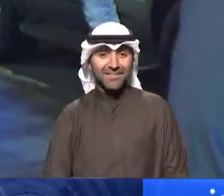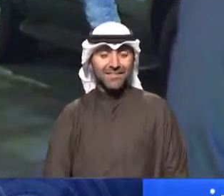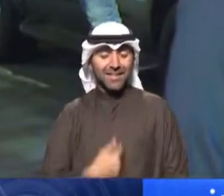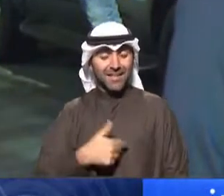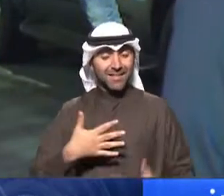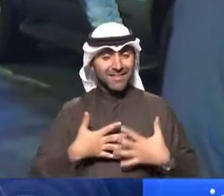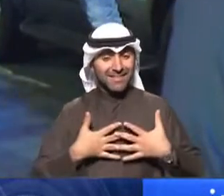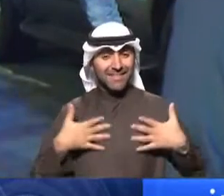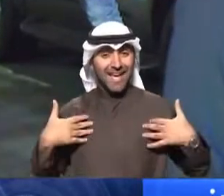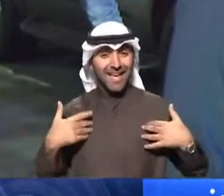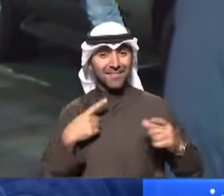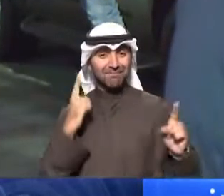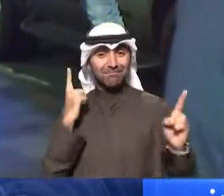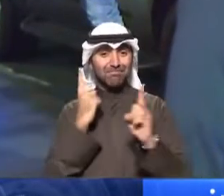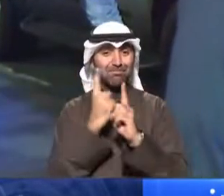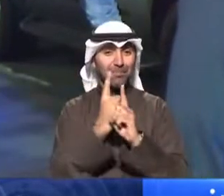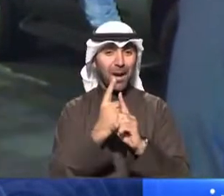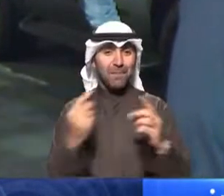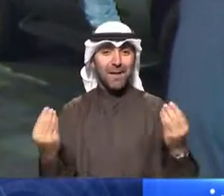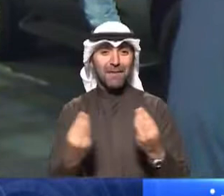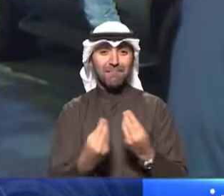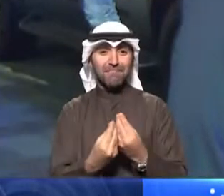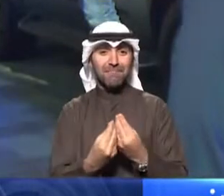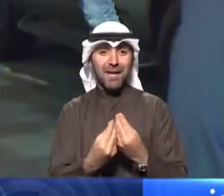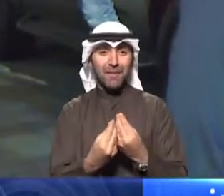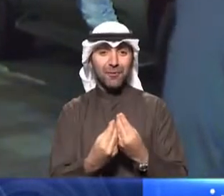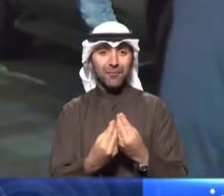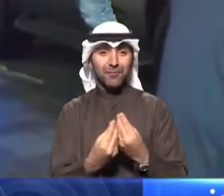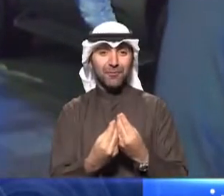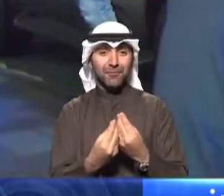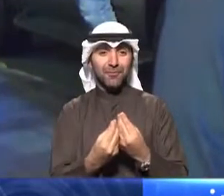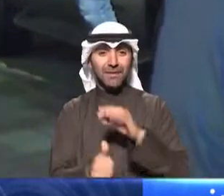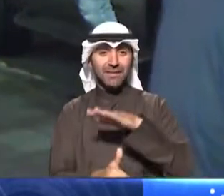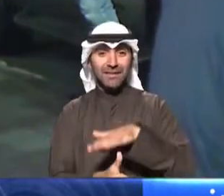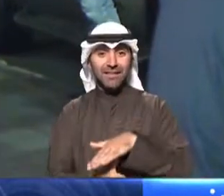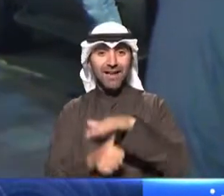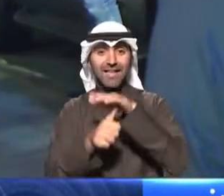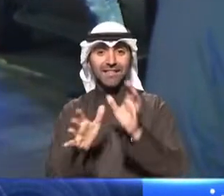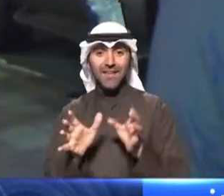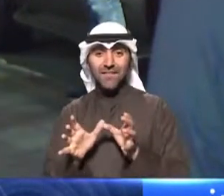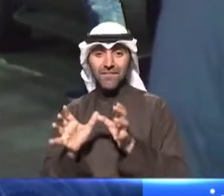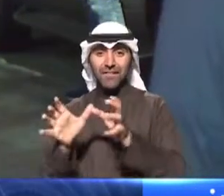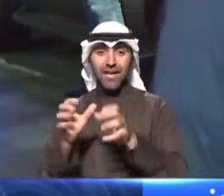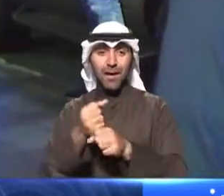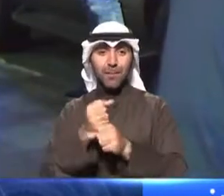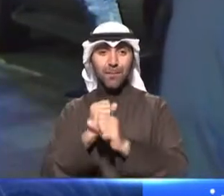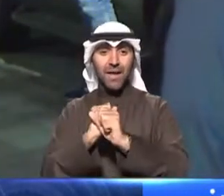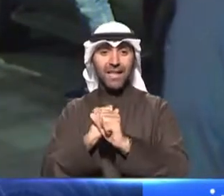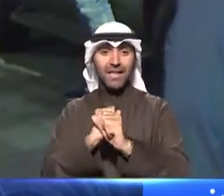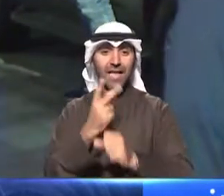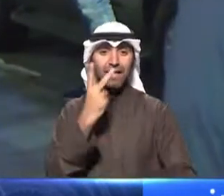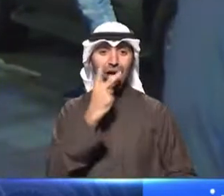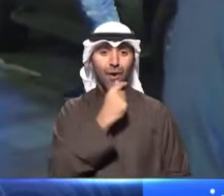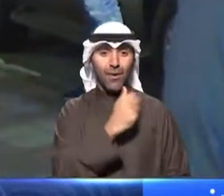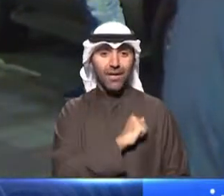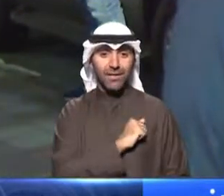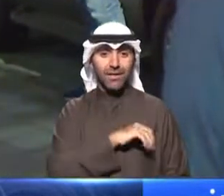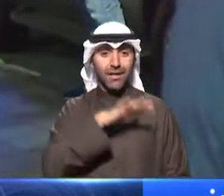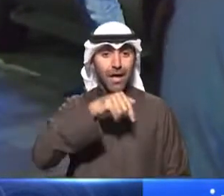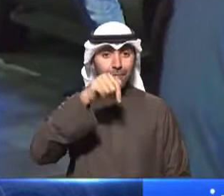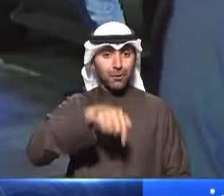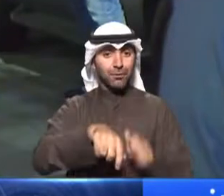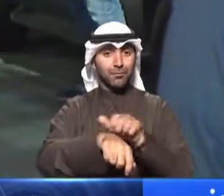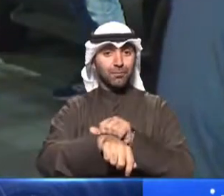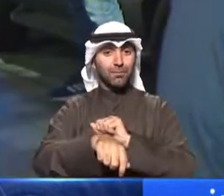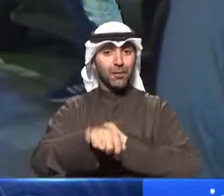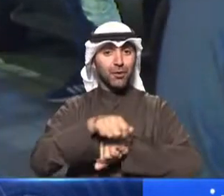محافظة حولي. جهود كبرى تبذل منذ دخول قرارات مجلس الوزراء في